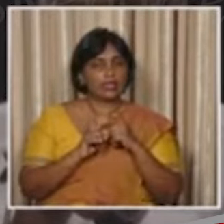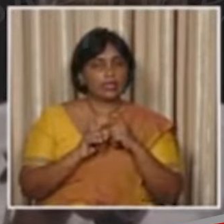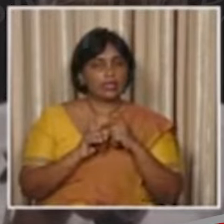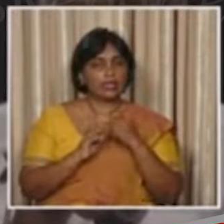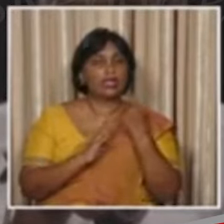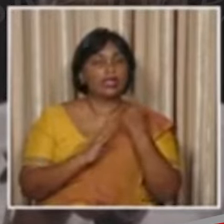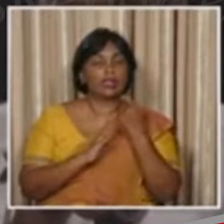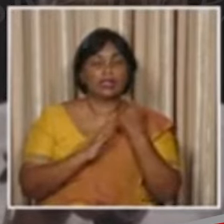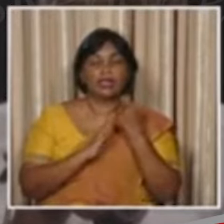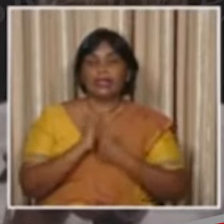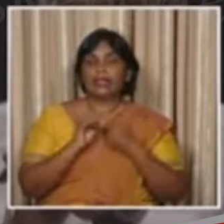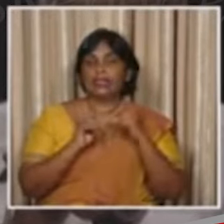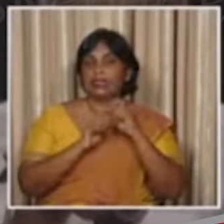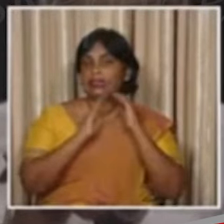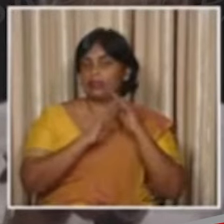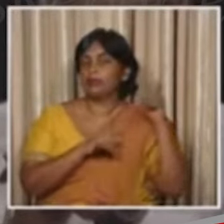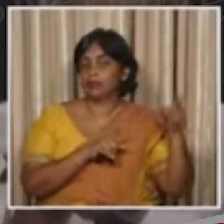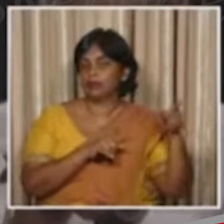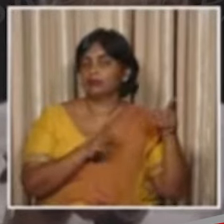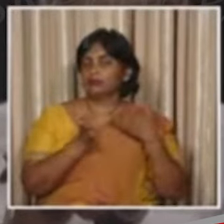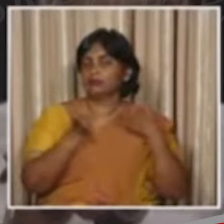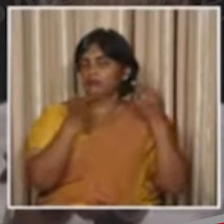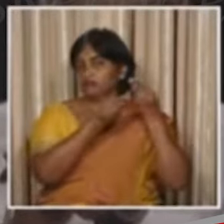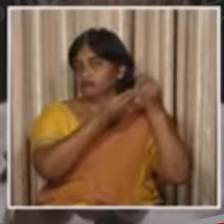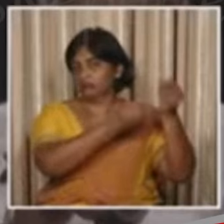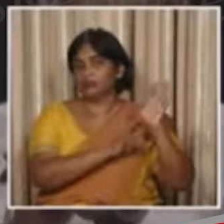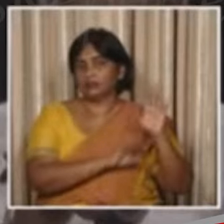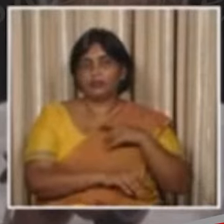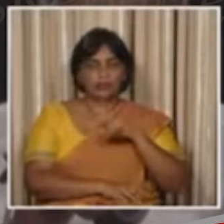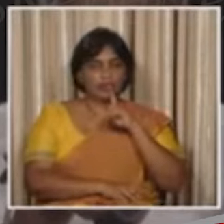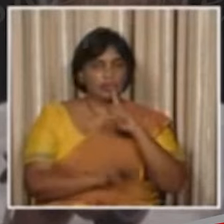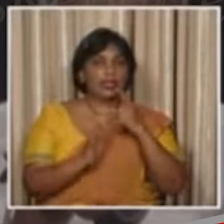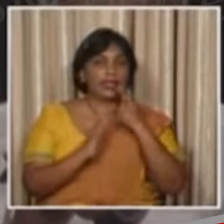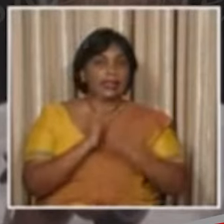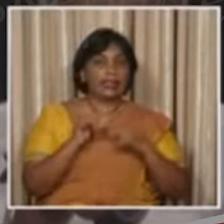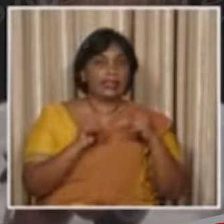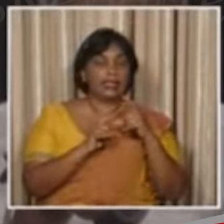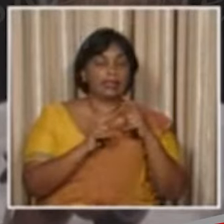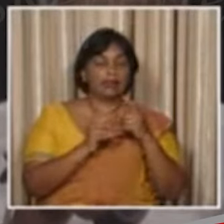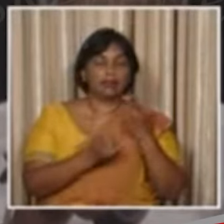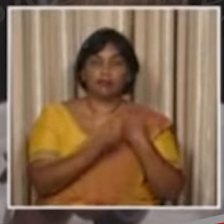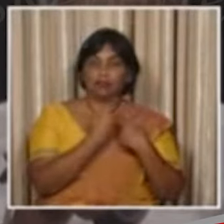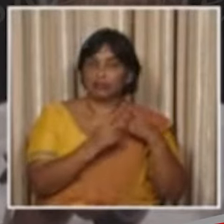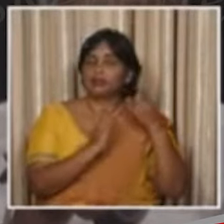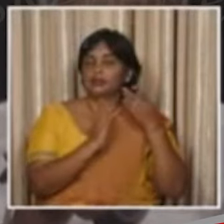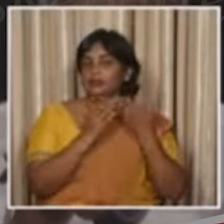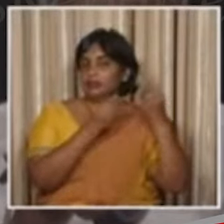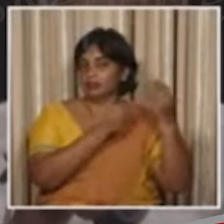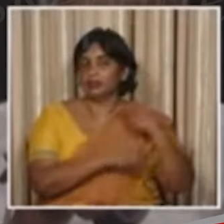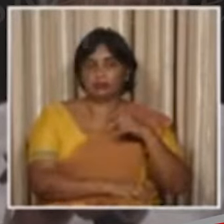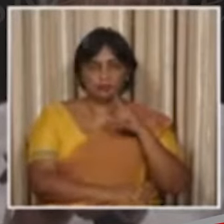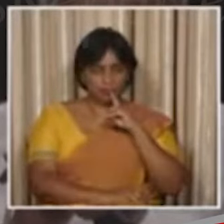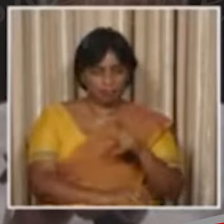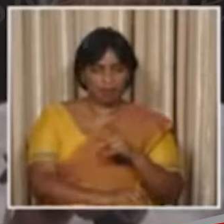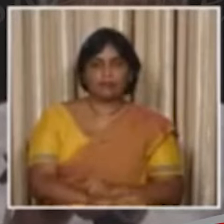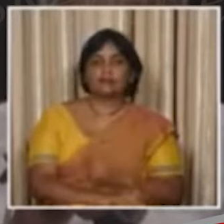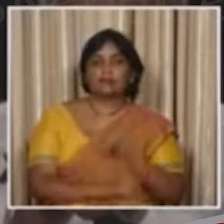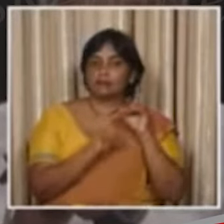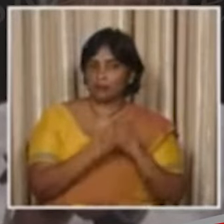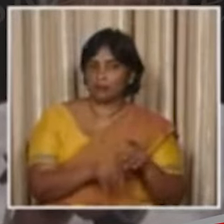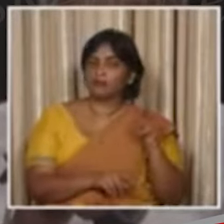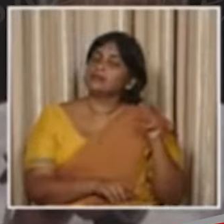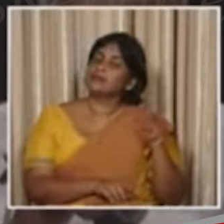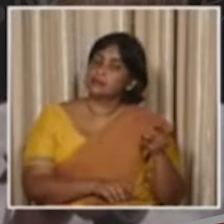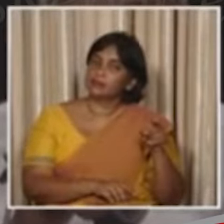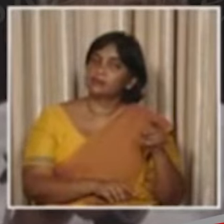ලීගල් ඩ්‍රාෆ්ට්මන් ගාව දැනට තියෙනවා කියන එකත් මම මේ වෙලාවේ නීති කෙටුම්පත් දෙපාර්තමේන්තුවේ තියෙනවා කියන එකත් මම මේ වෙලාවේ මතක් කරන්න ඕනේ. එහෙම තියේදී